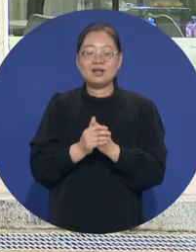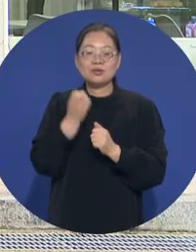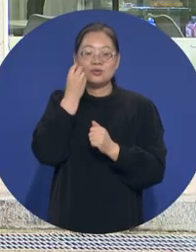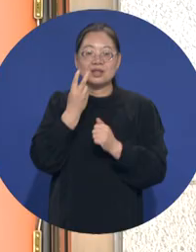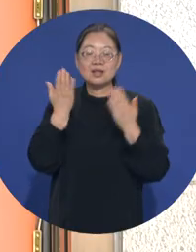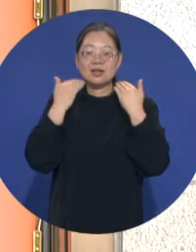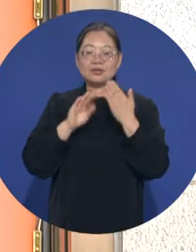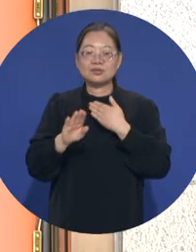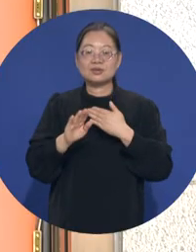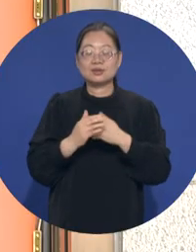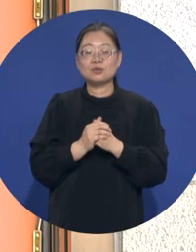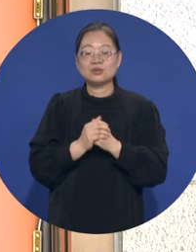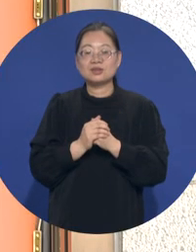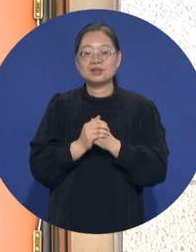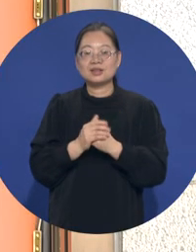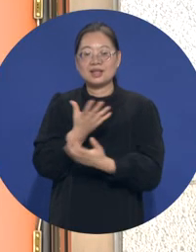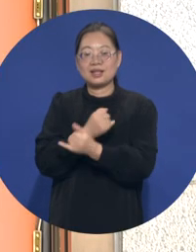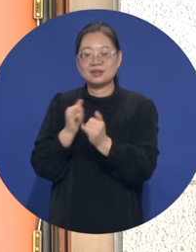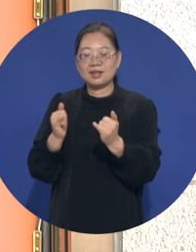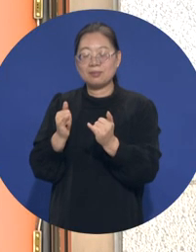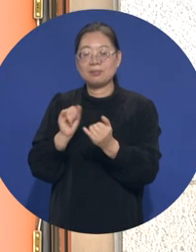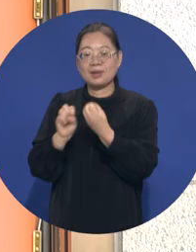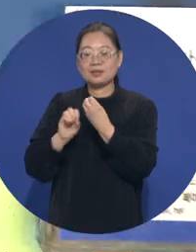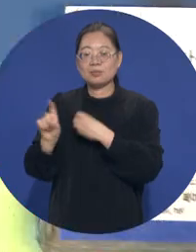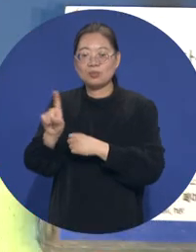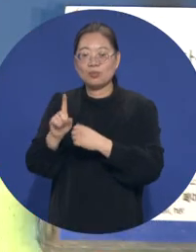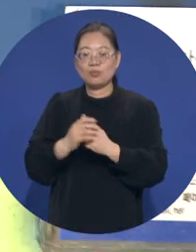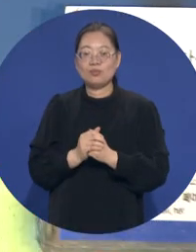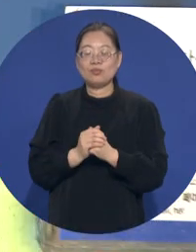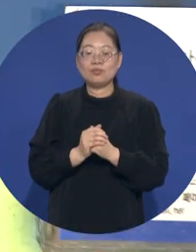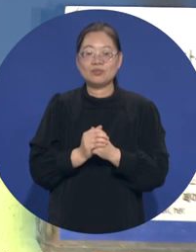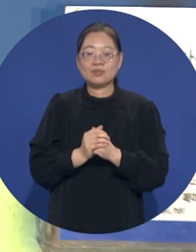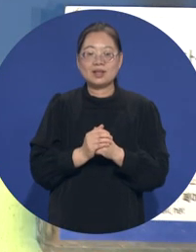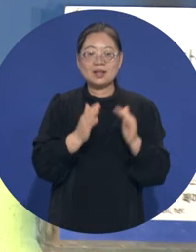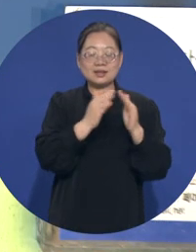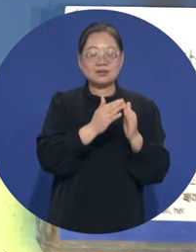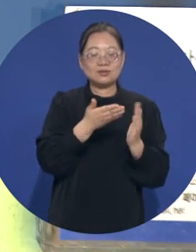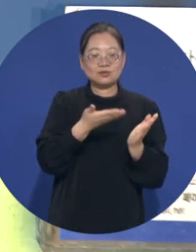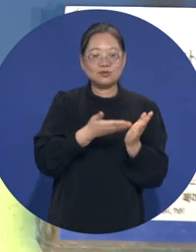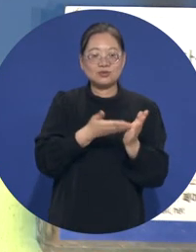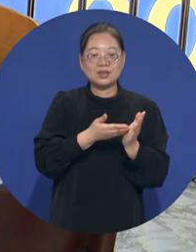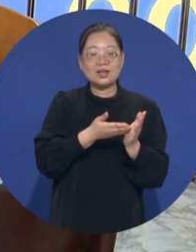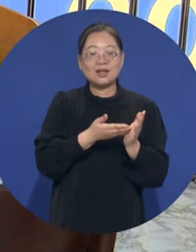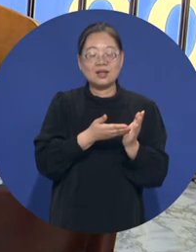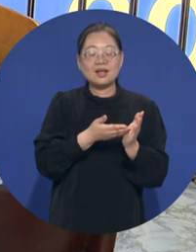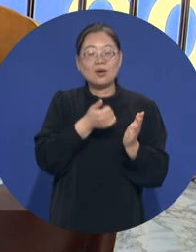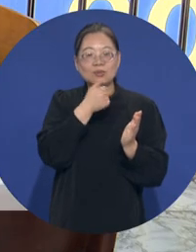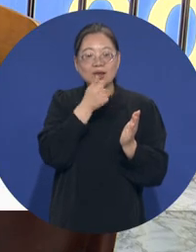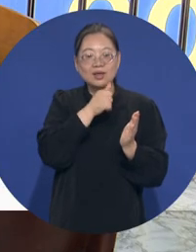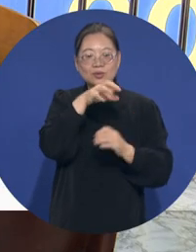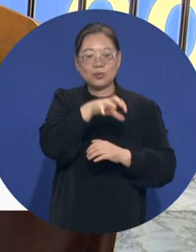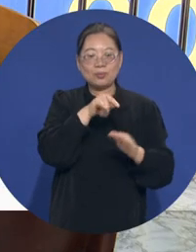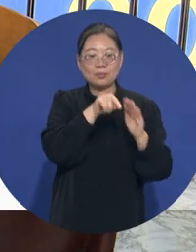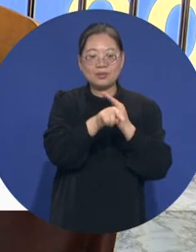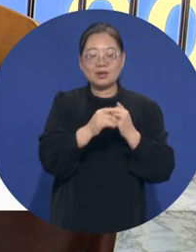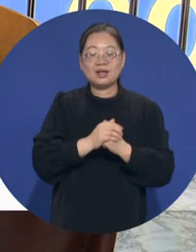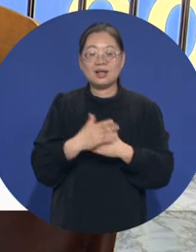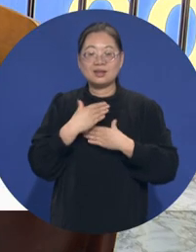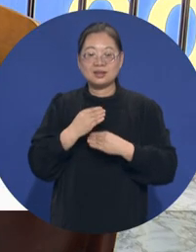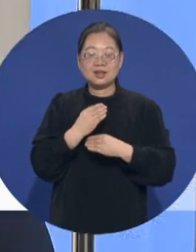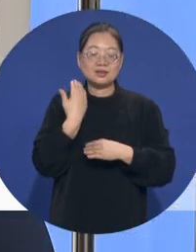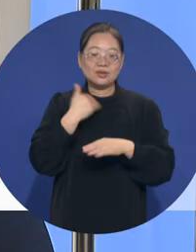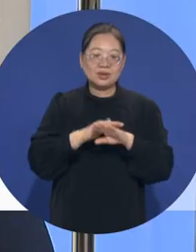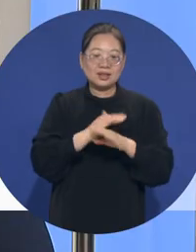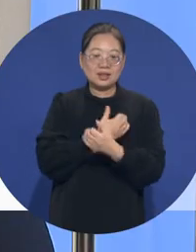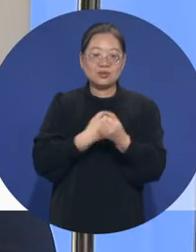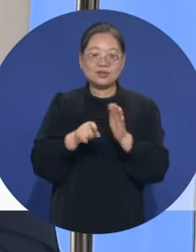지금 임차인들의 반응은 어떨까? 프로젝트에 동참 중인 중개사무소에 방문해봤습니다. 안전한 전세 계약을 위해